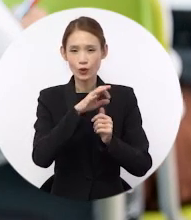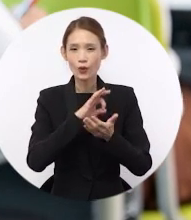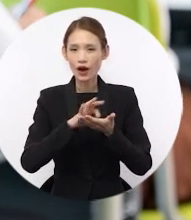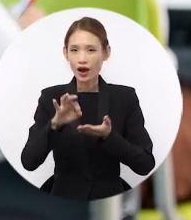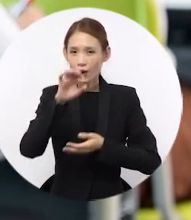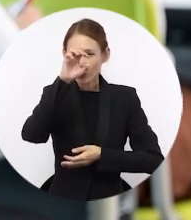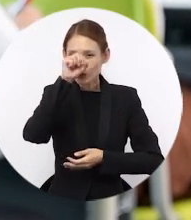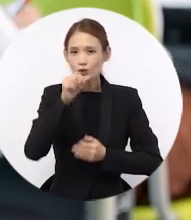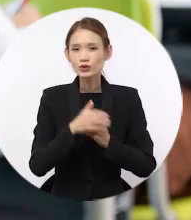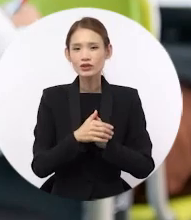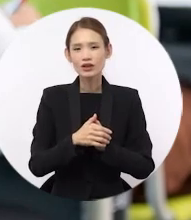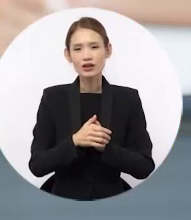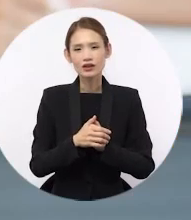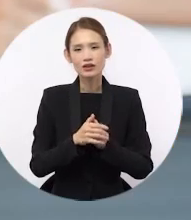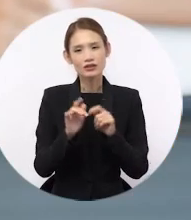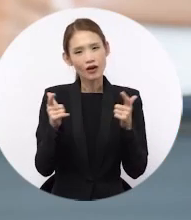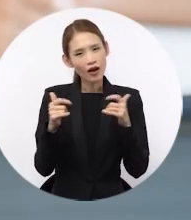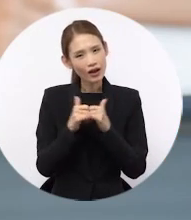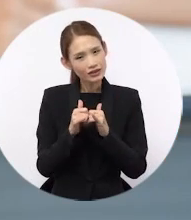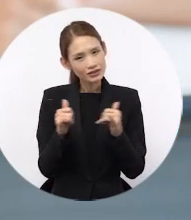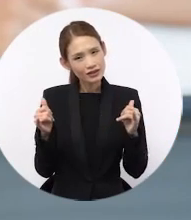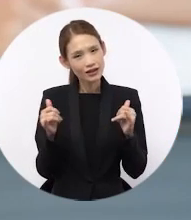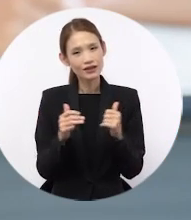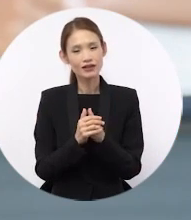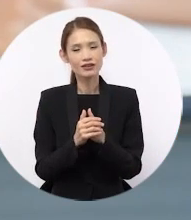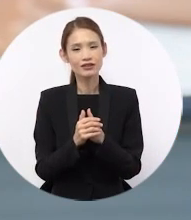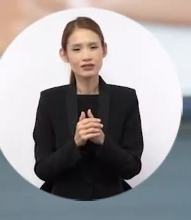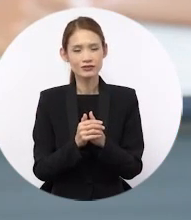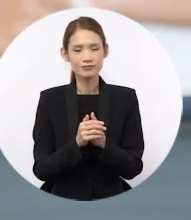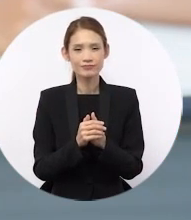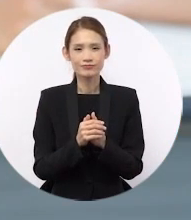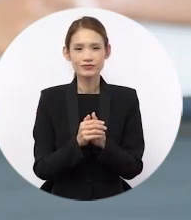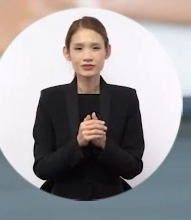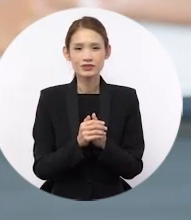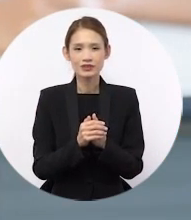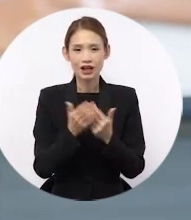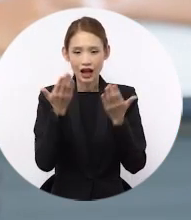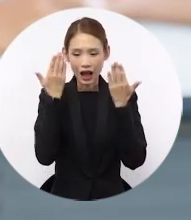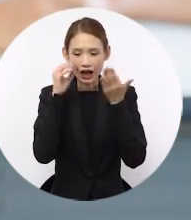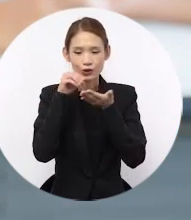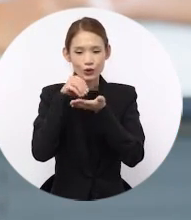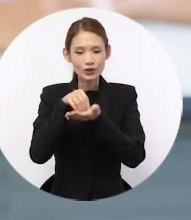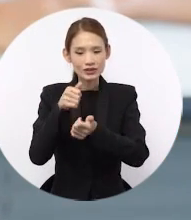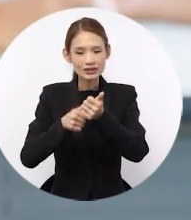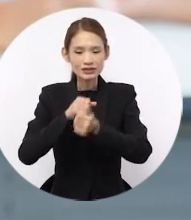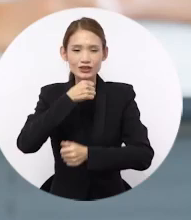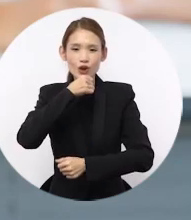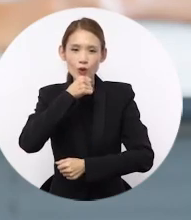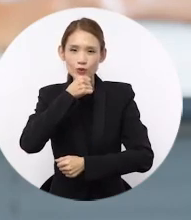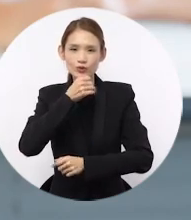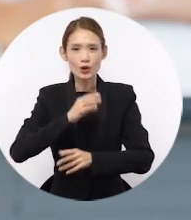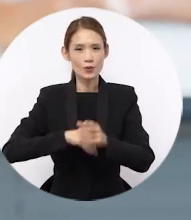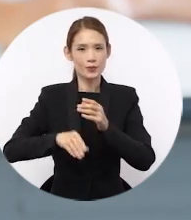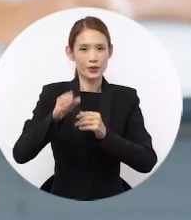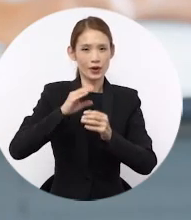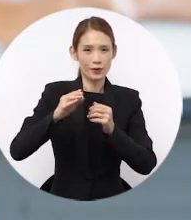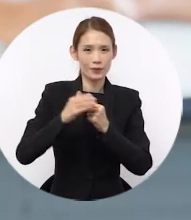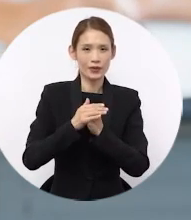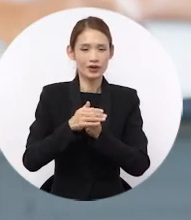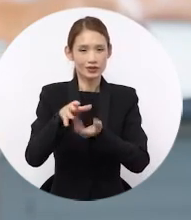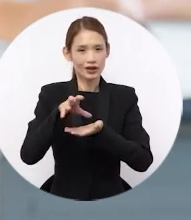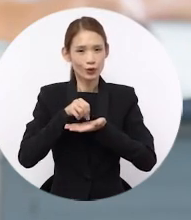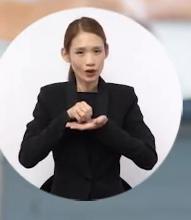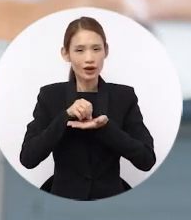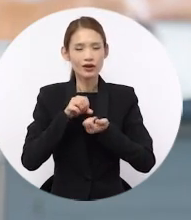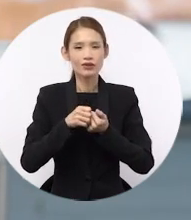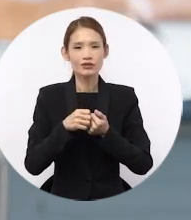이 제도를 이용하면 좋겠지만 그렇지 않은 사람들이 있을 수도 있지 않을까. 왜냐면 입시에 장애 학생이 또 수단으로 이용될 수도 있지